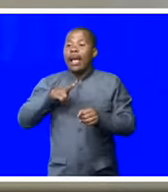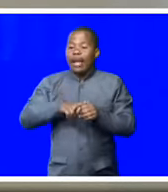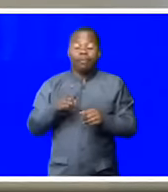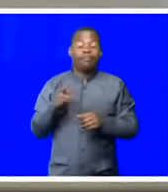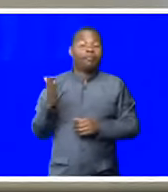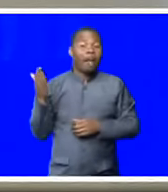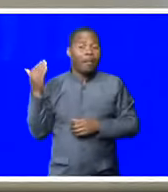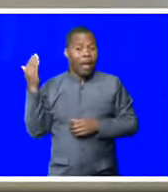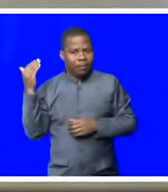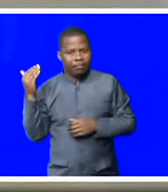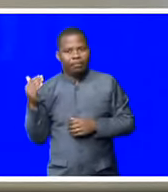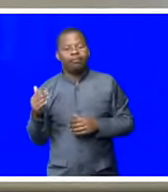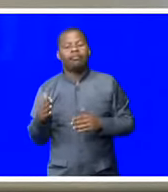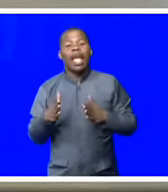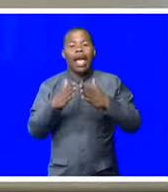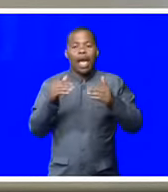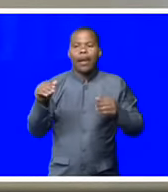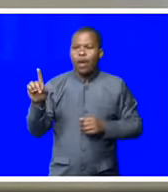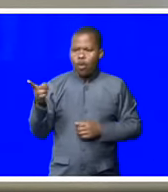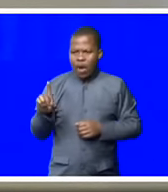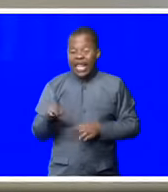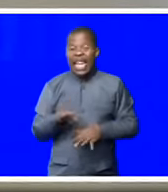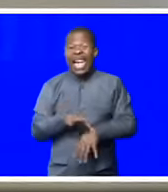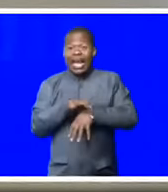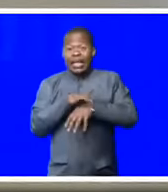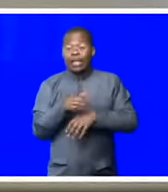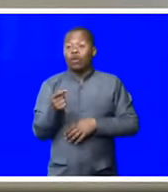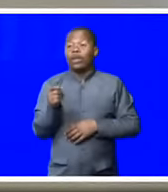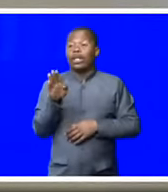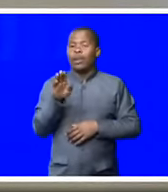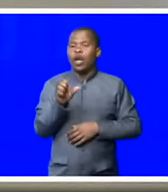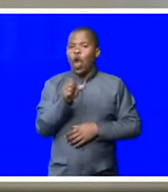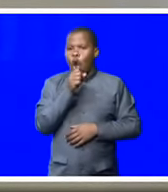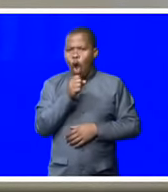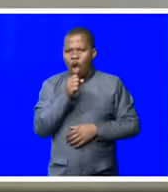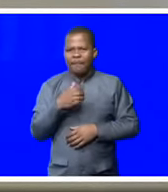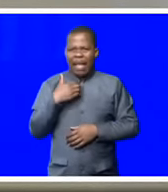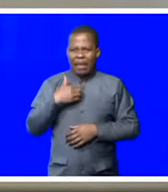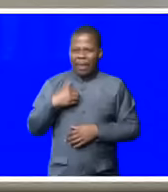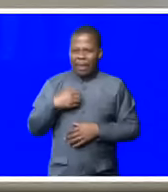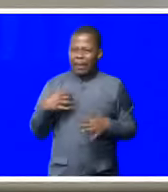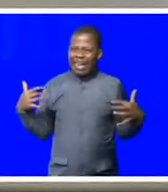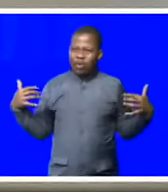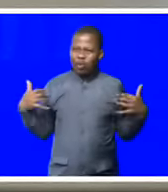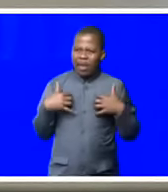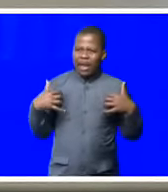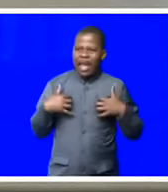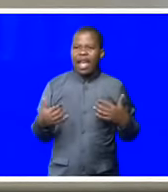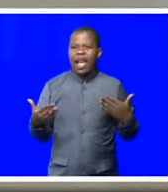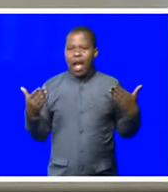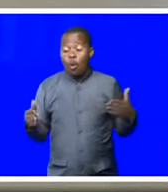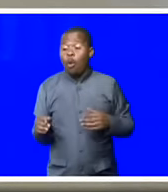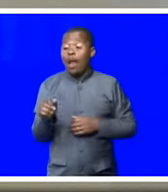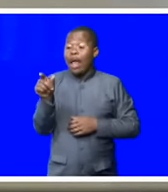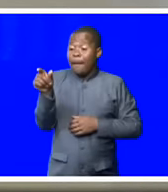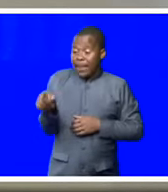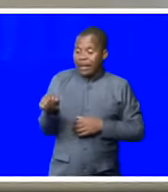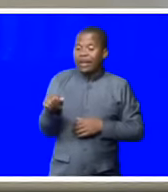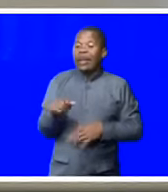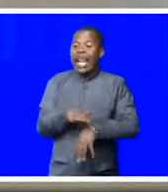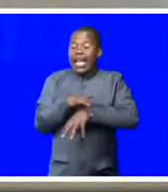itolo ukuthi iTB beyibangisomathuba lomkhulu kubantu labaphila neligciwane